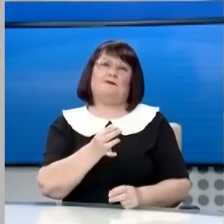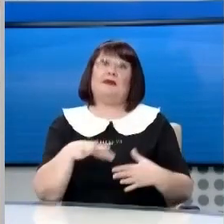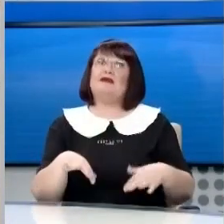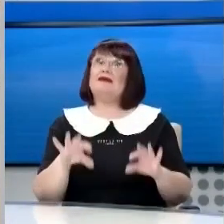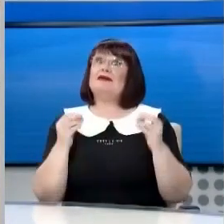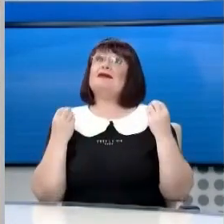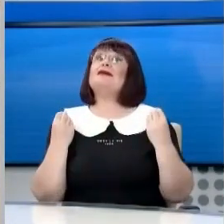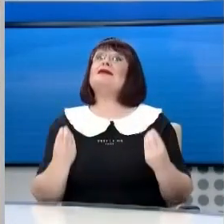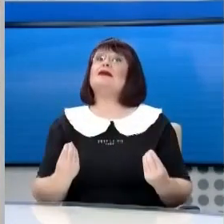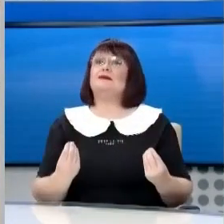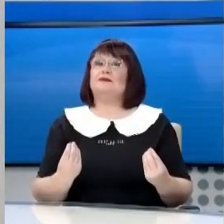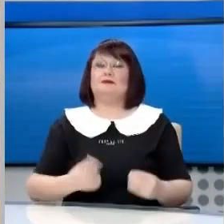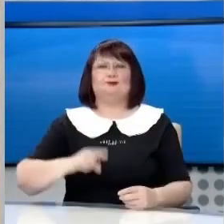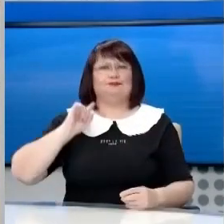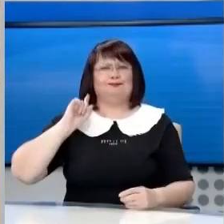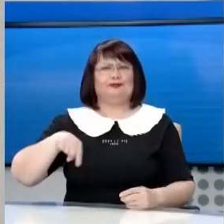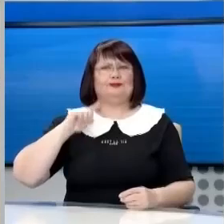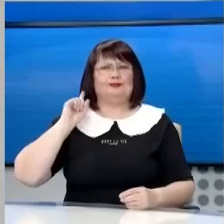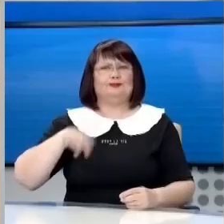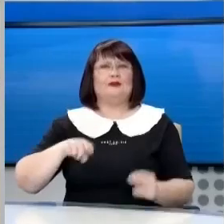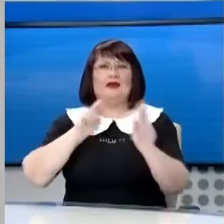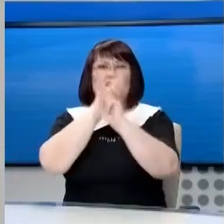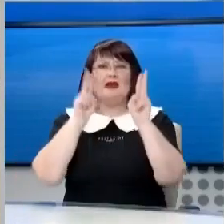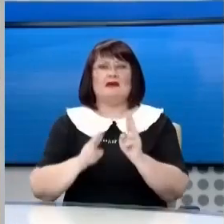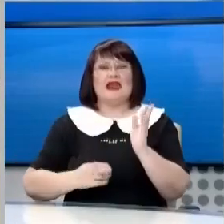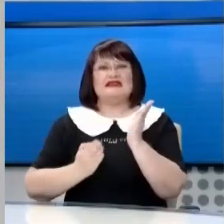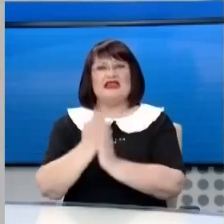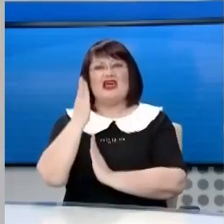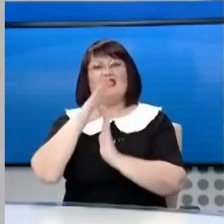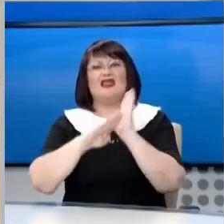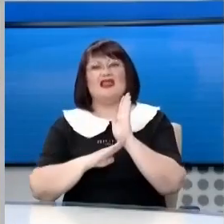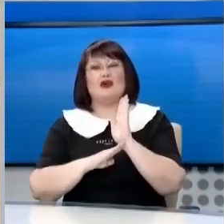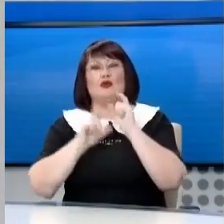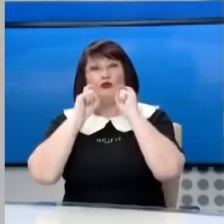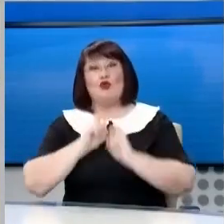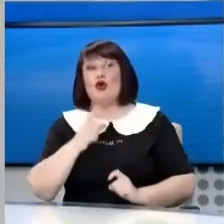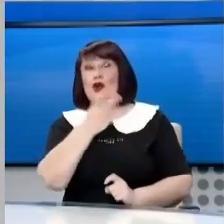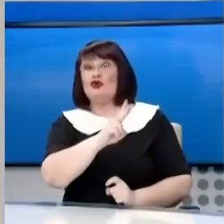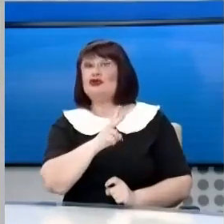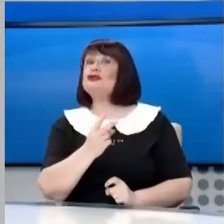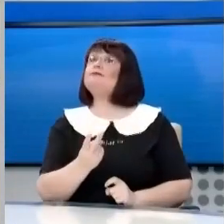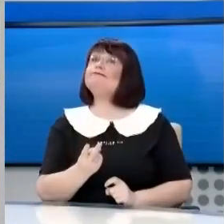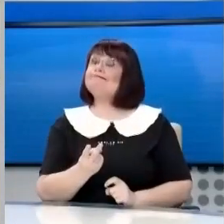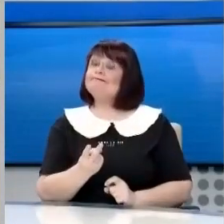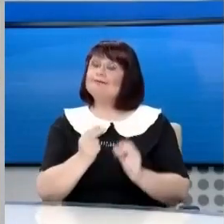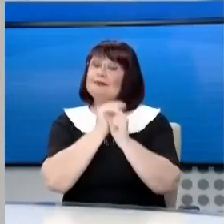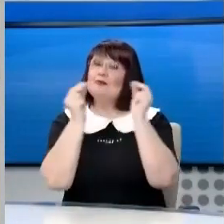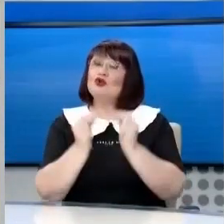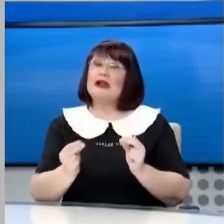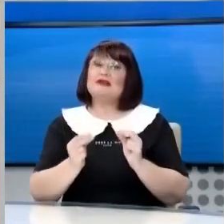καλά, παραβιάζοντας και το διεθνές δίκαιο και τις υποχρεώσεις σας που απορρέουν από